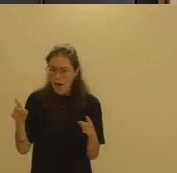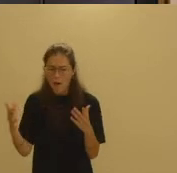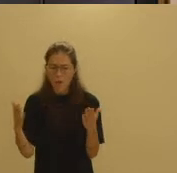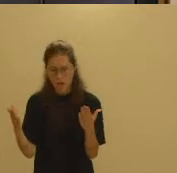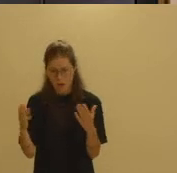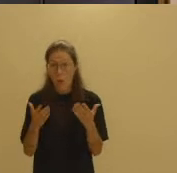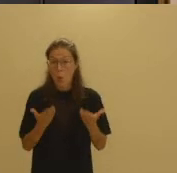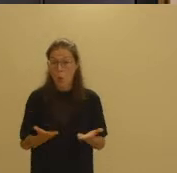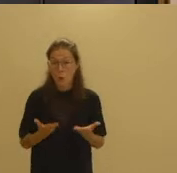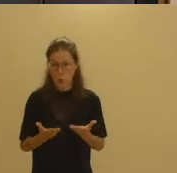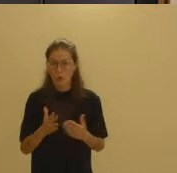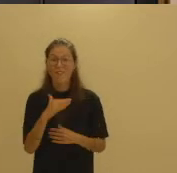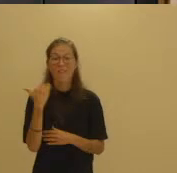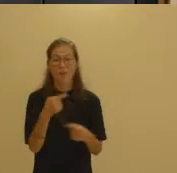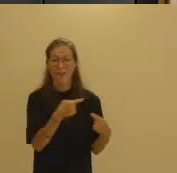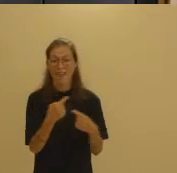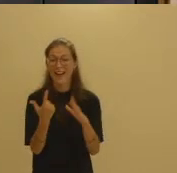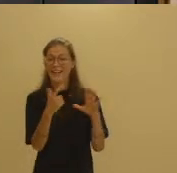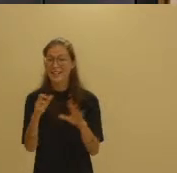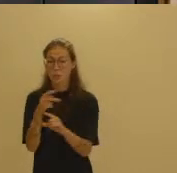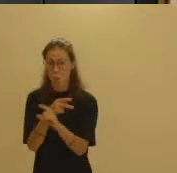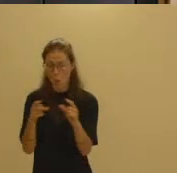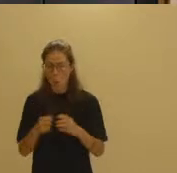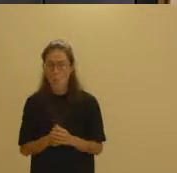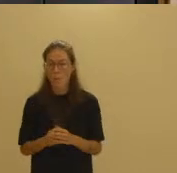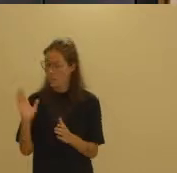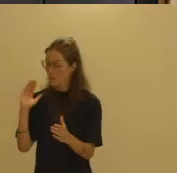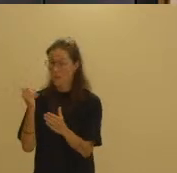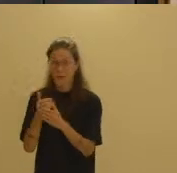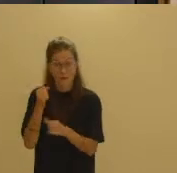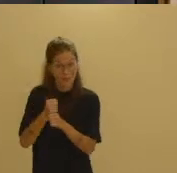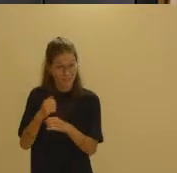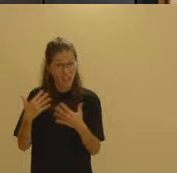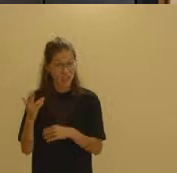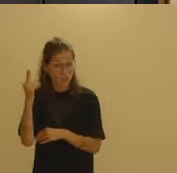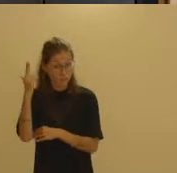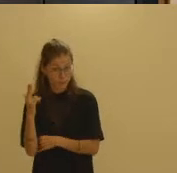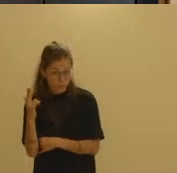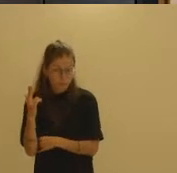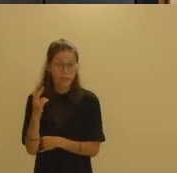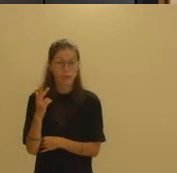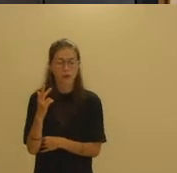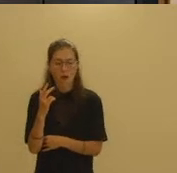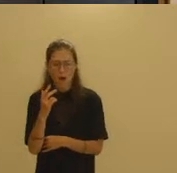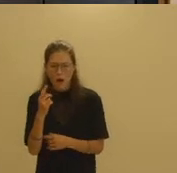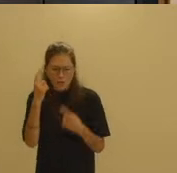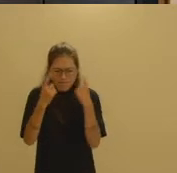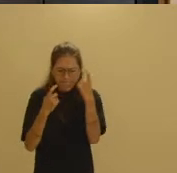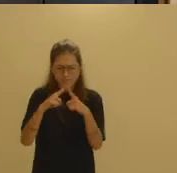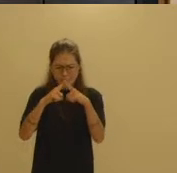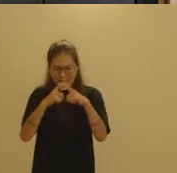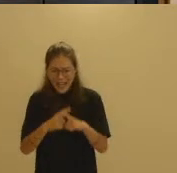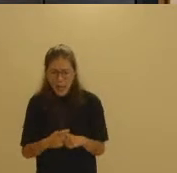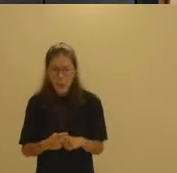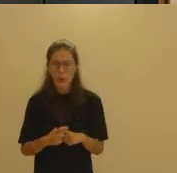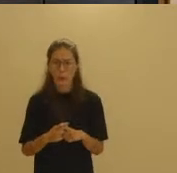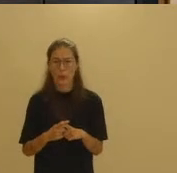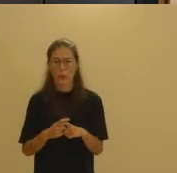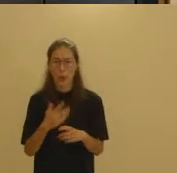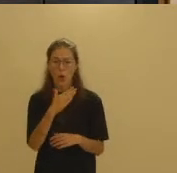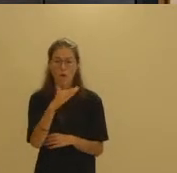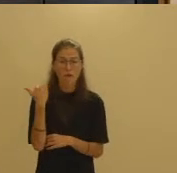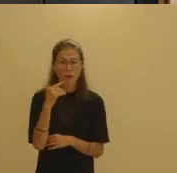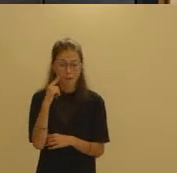de 700 euros. Un travail a été entrepris pour fixer le forfait pour les années